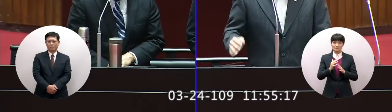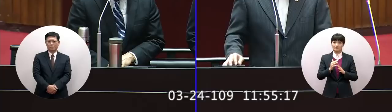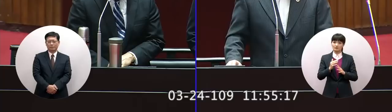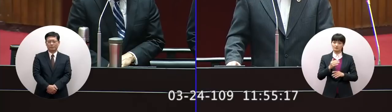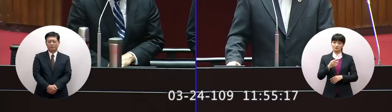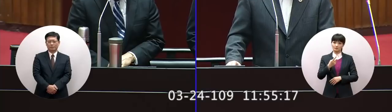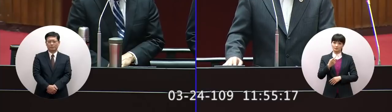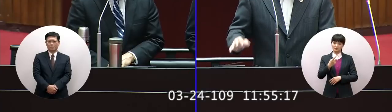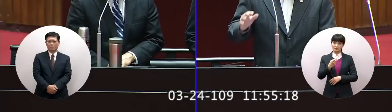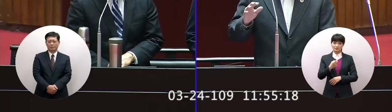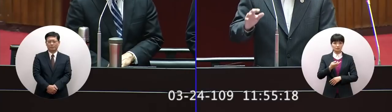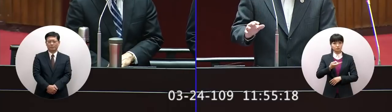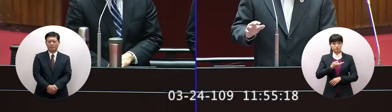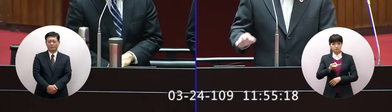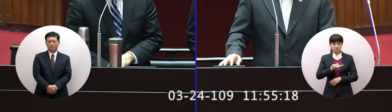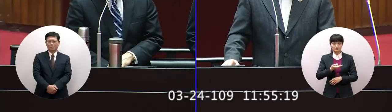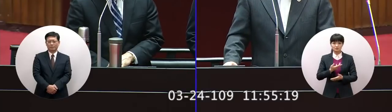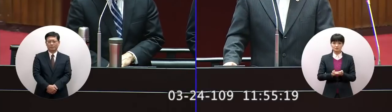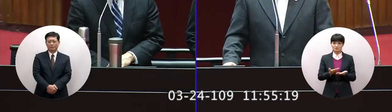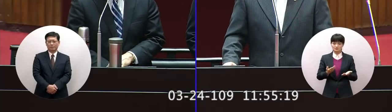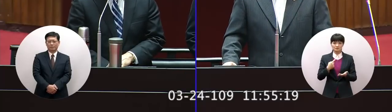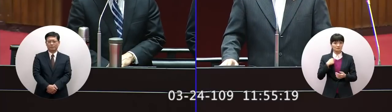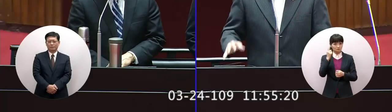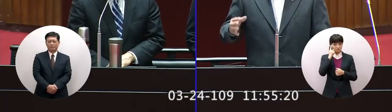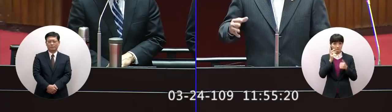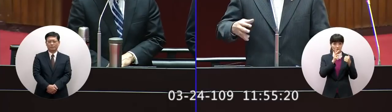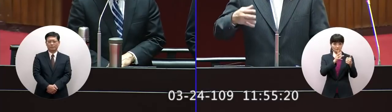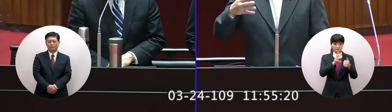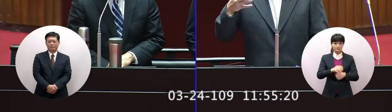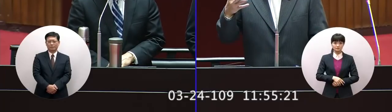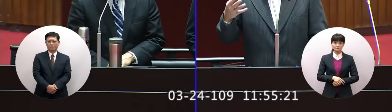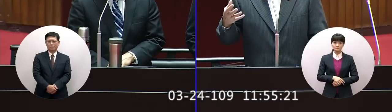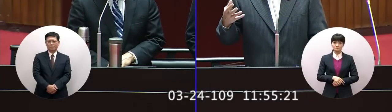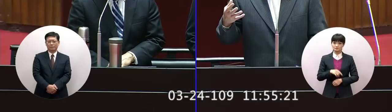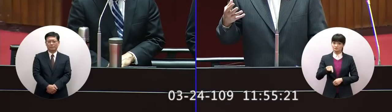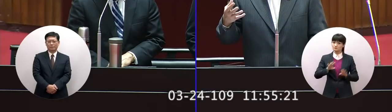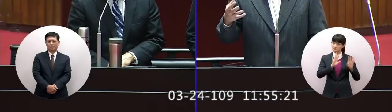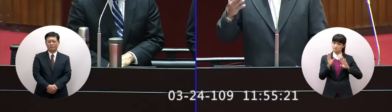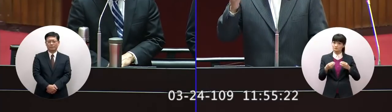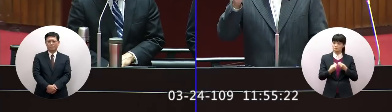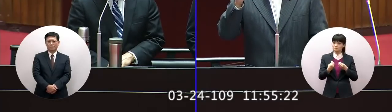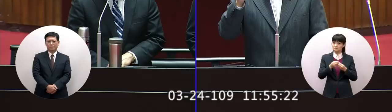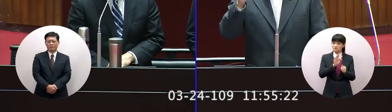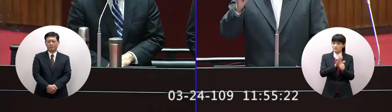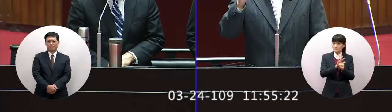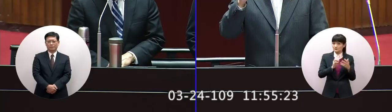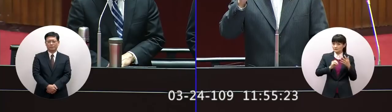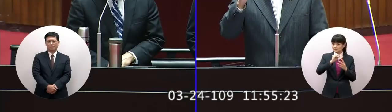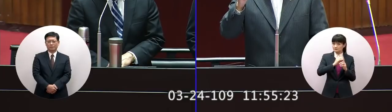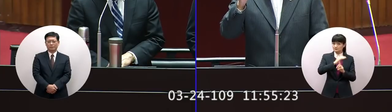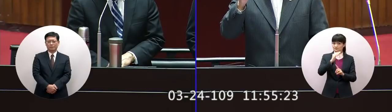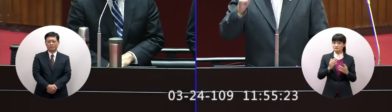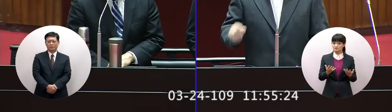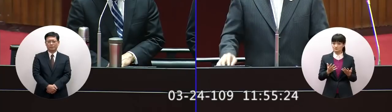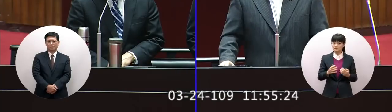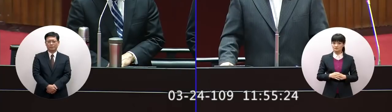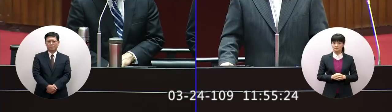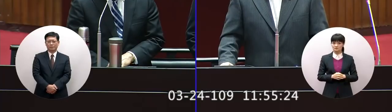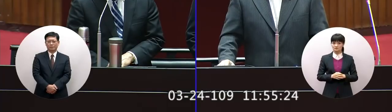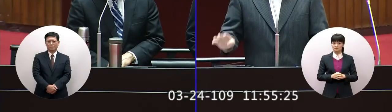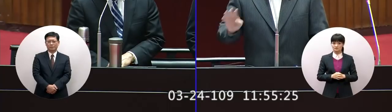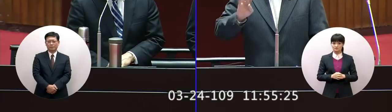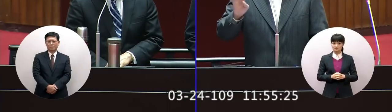请问国防部，你在这种状况之下怎么样去做精进？我们一个完整的战斗